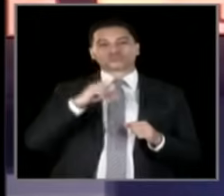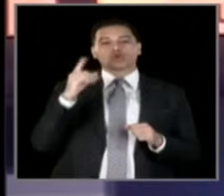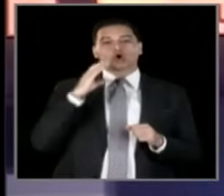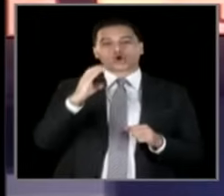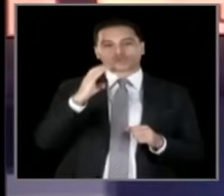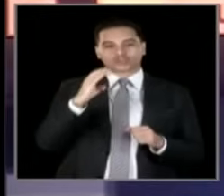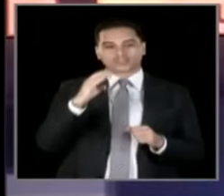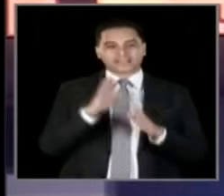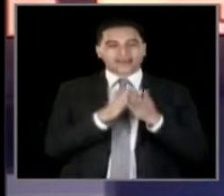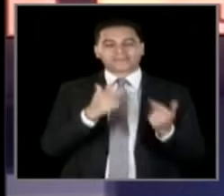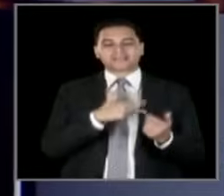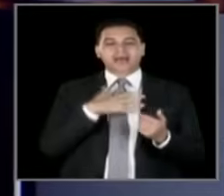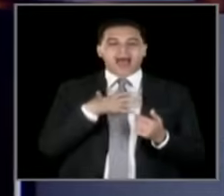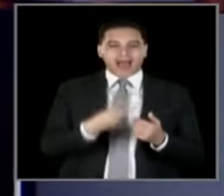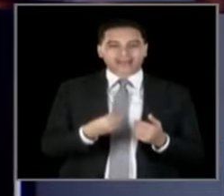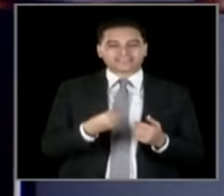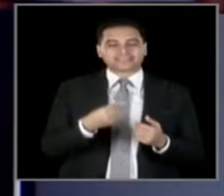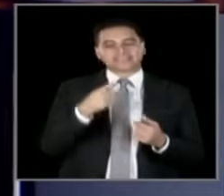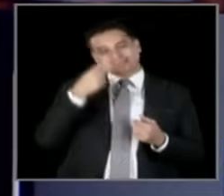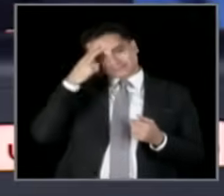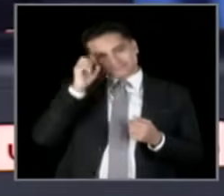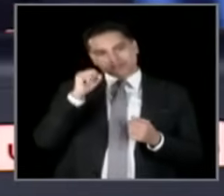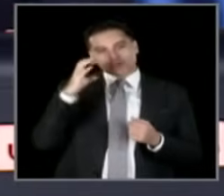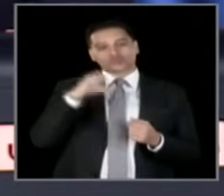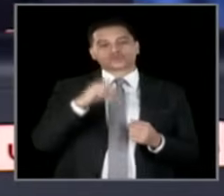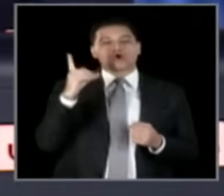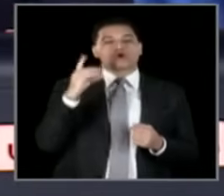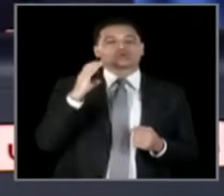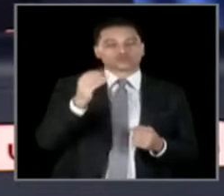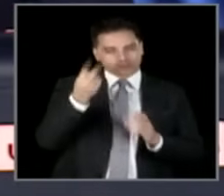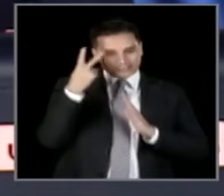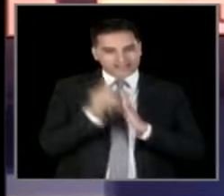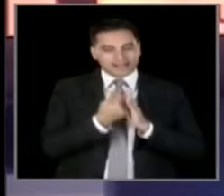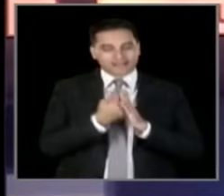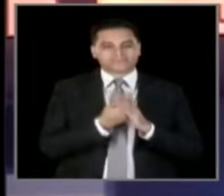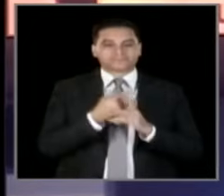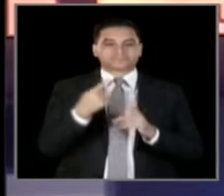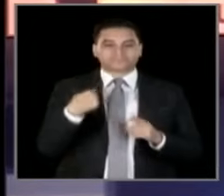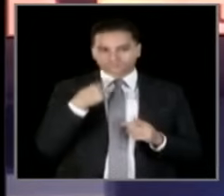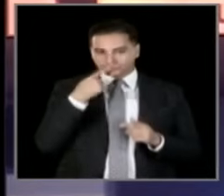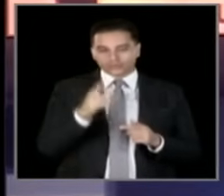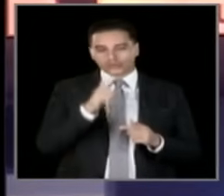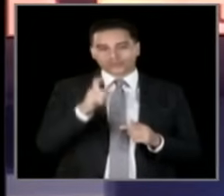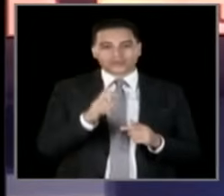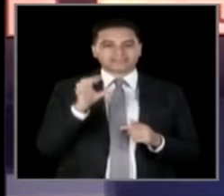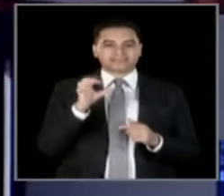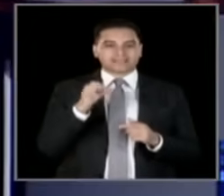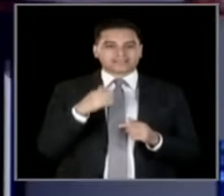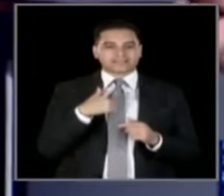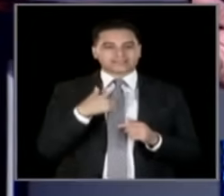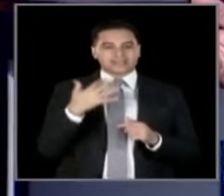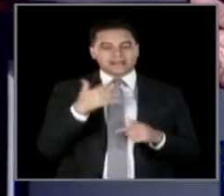أورويل. هو سؤال واحد بس، لأن أنتوا جاوبتوا مع بعض على 8 أسئلة وأنا قلت إجابة السؤال التاسع.